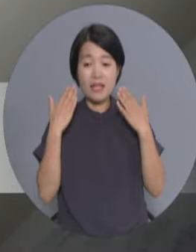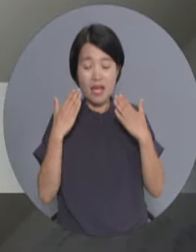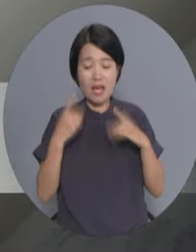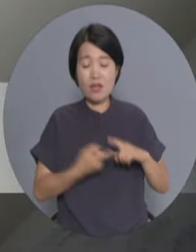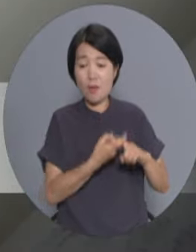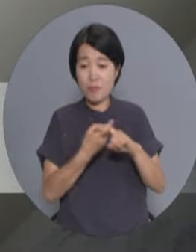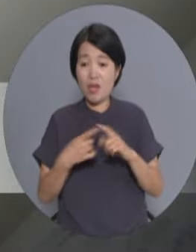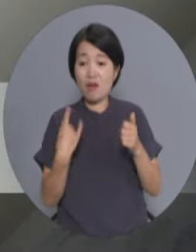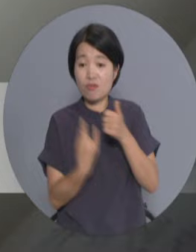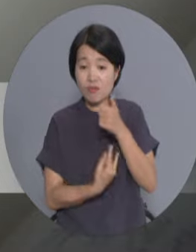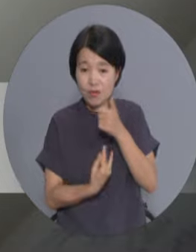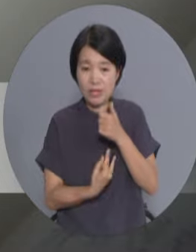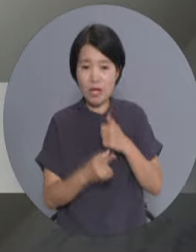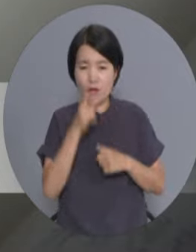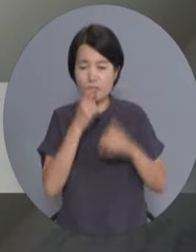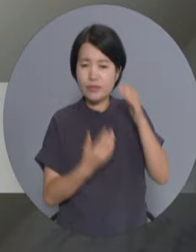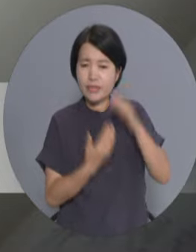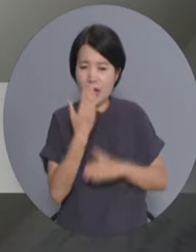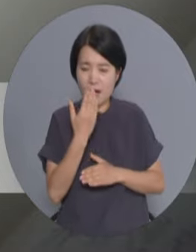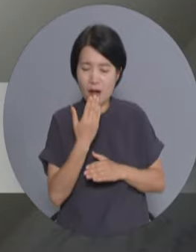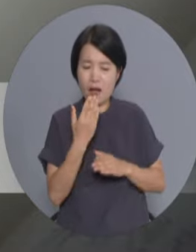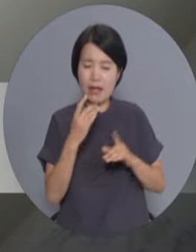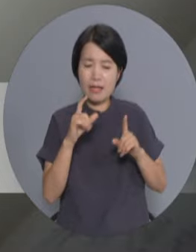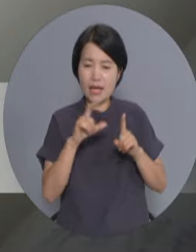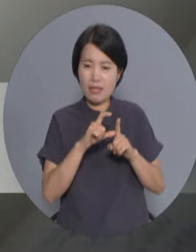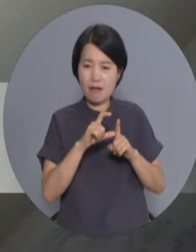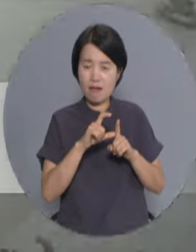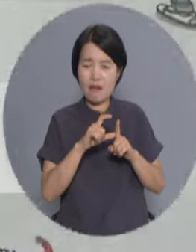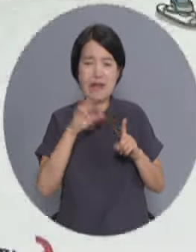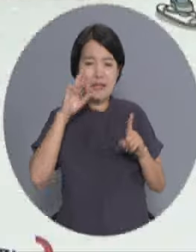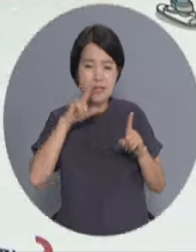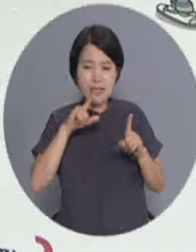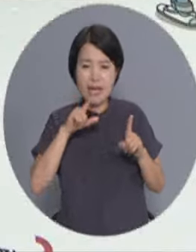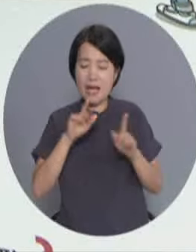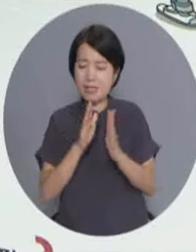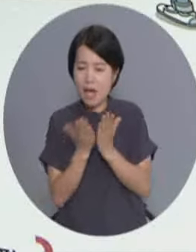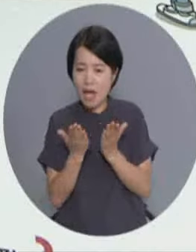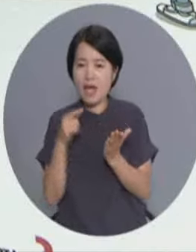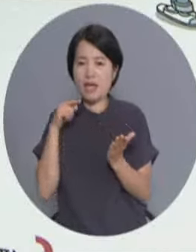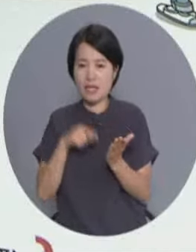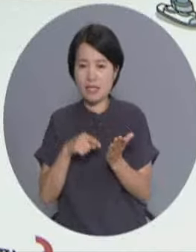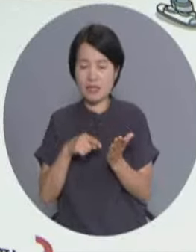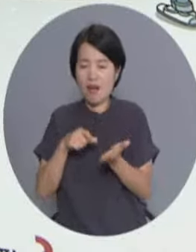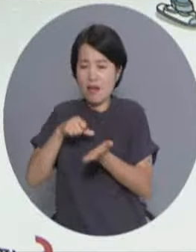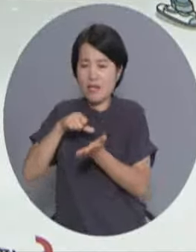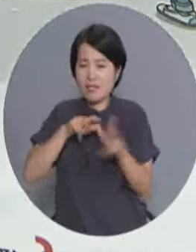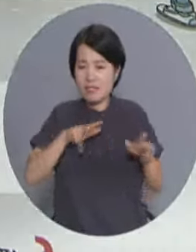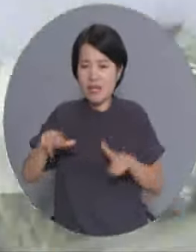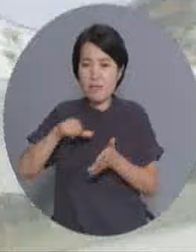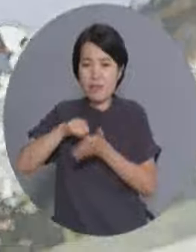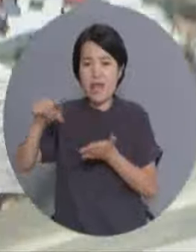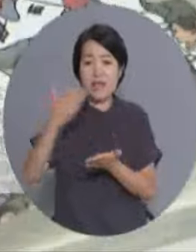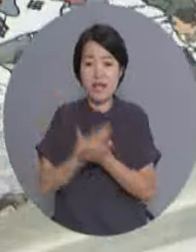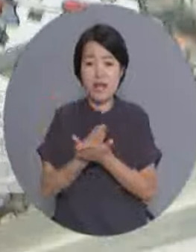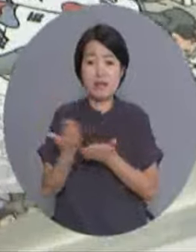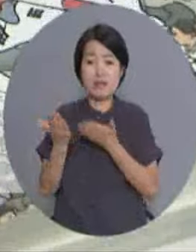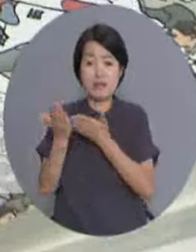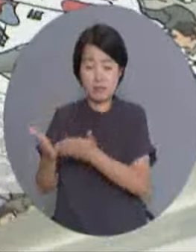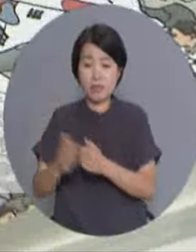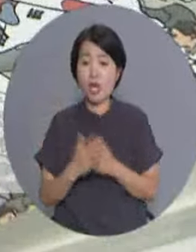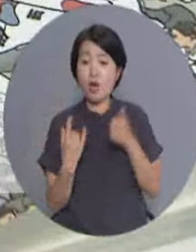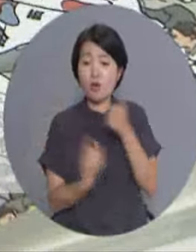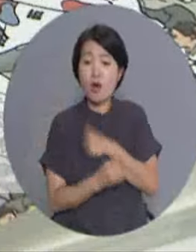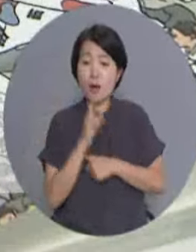민관산학교육협력위원회가 여순사건을 반란으로 표현한 일부 역사 교과서를 두고 즉각적인 삭제를 촉구했습니다.